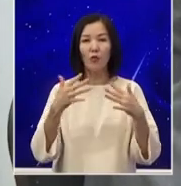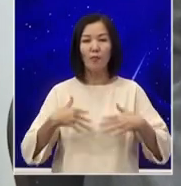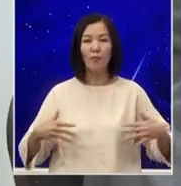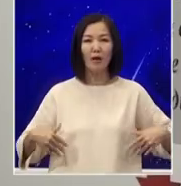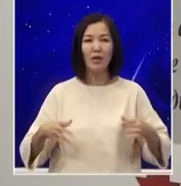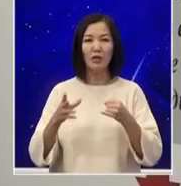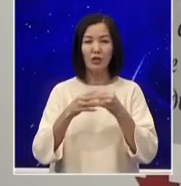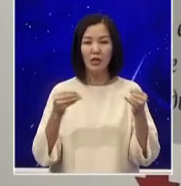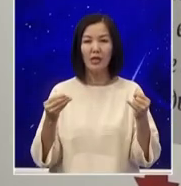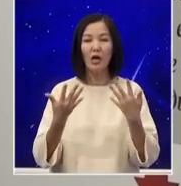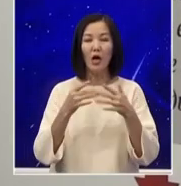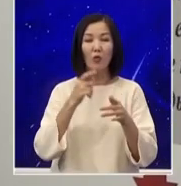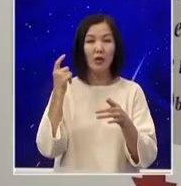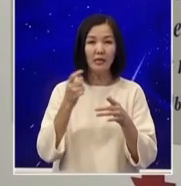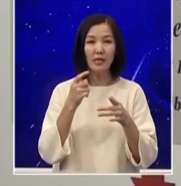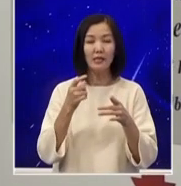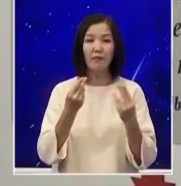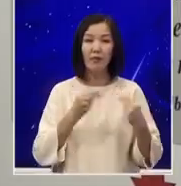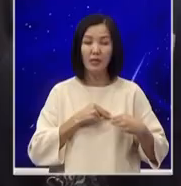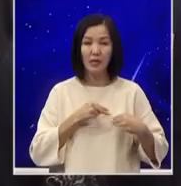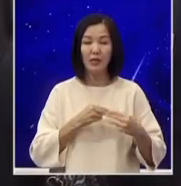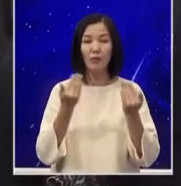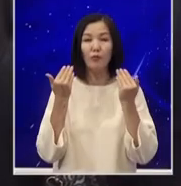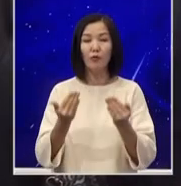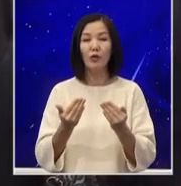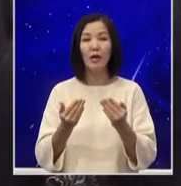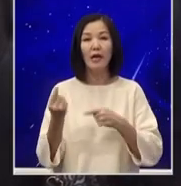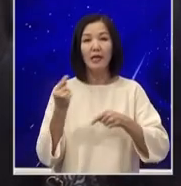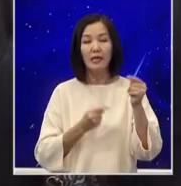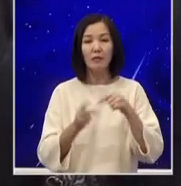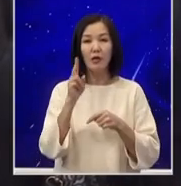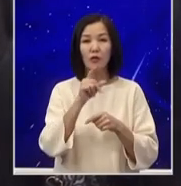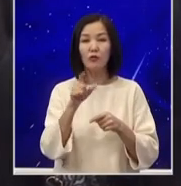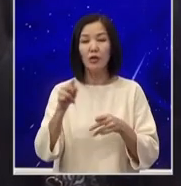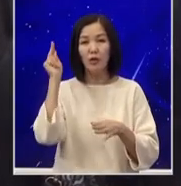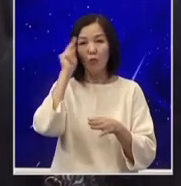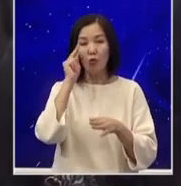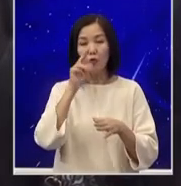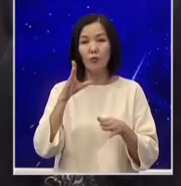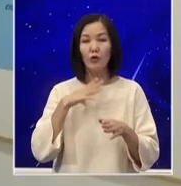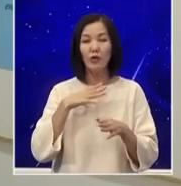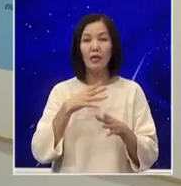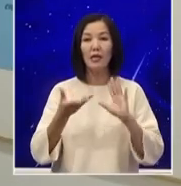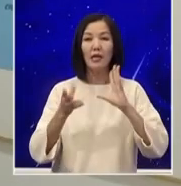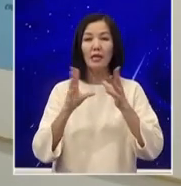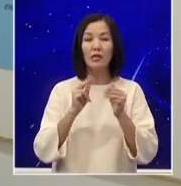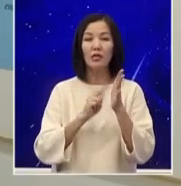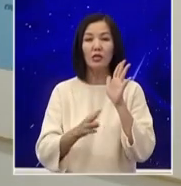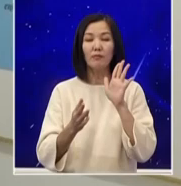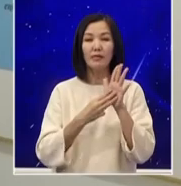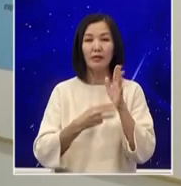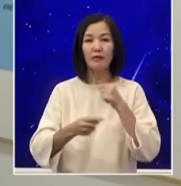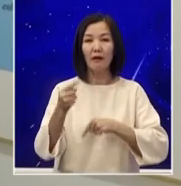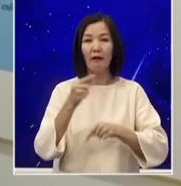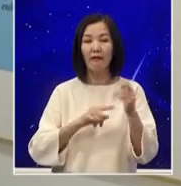егін шаруашылығымен айналысуға ниеттілер. Бүгінге кәсіпкерліктің қырсырын 200-ге жуық адам меңгеріп шығыпты. Нәтижесінде 78-і